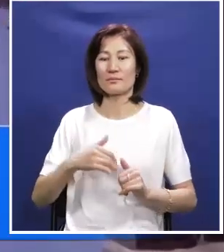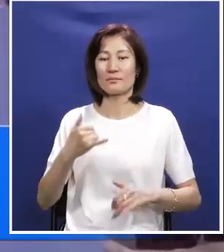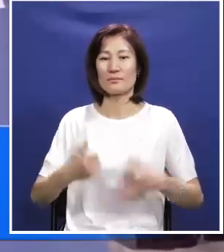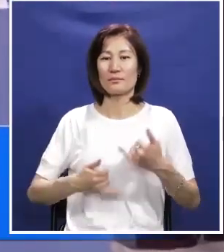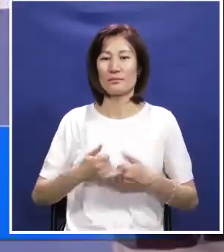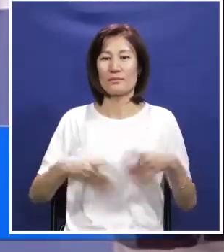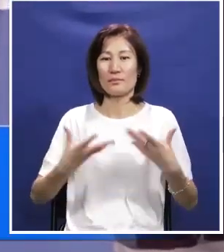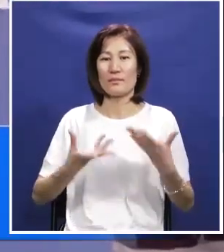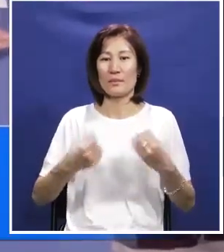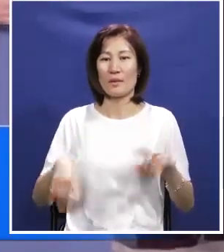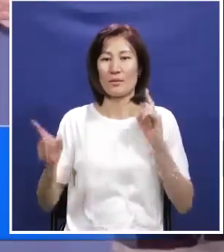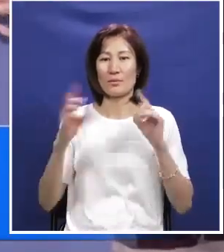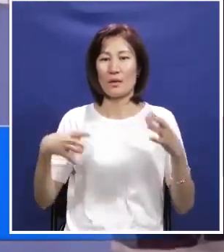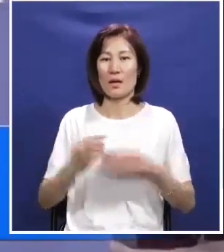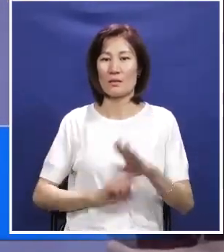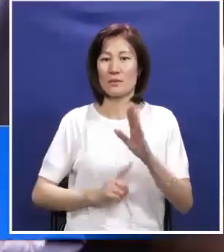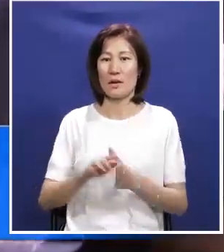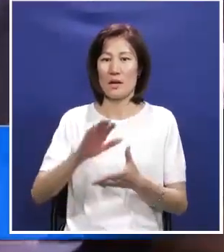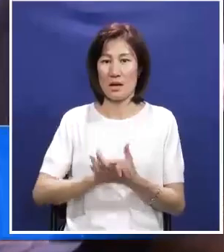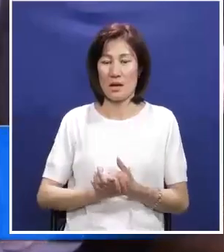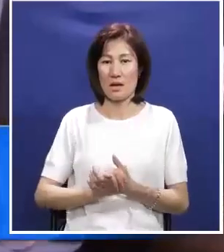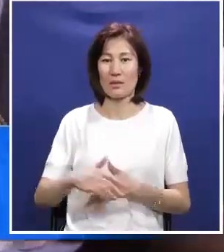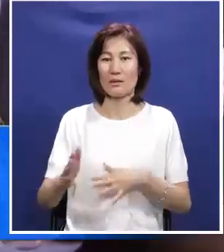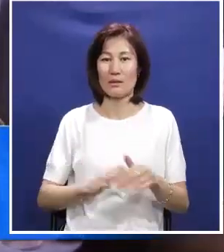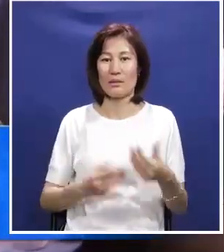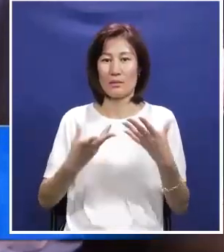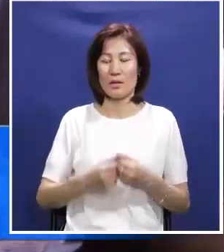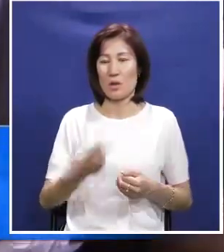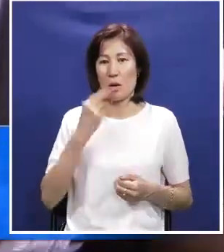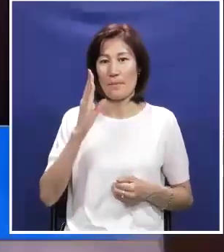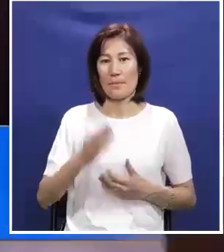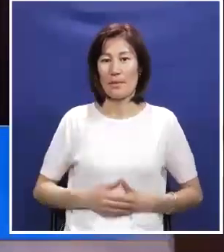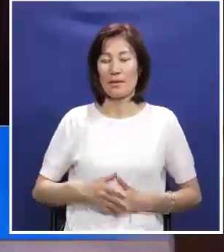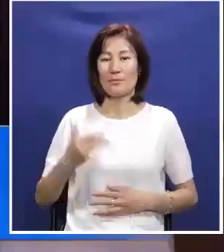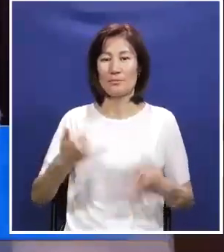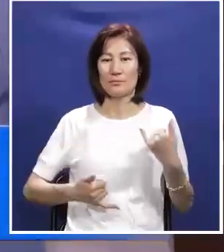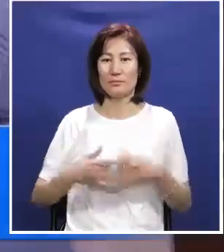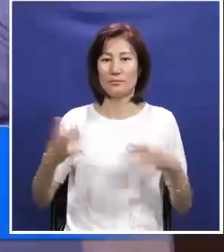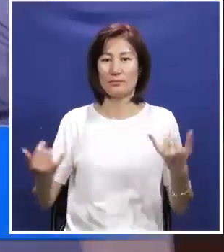өміріндегі орны ерекше. Семинарда белсенділік танытып, ерекше тәсіл қолдану арқылы көзге түскен ұстаздар